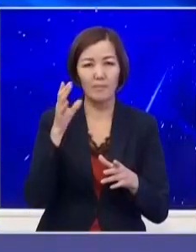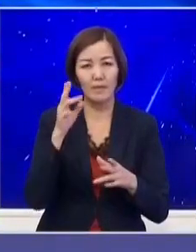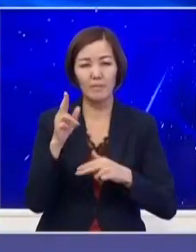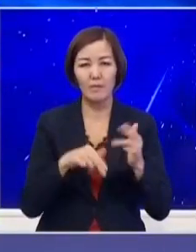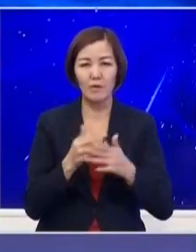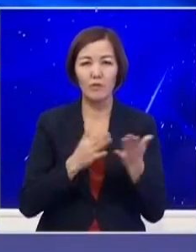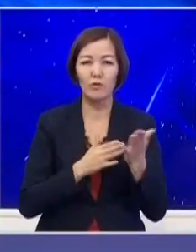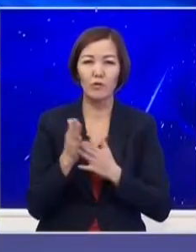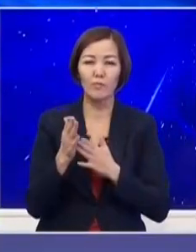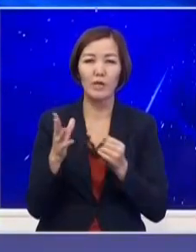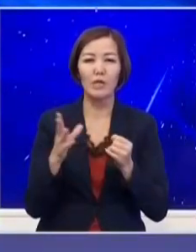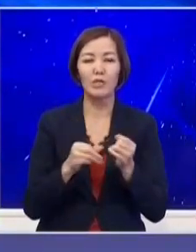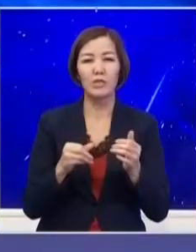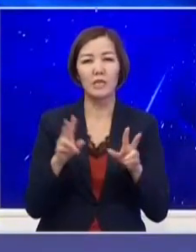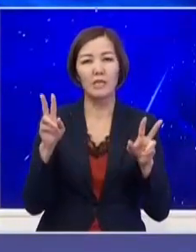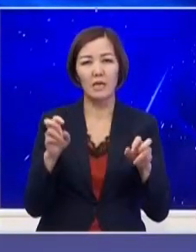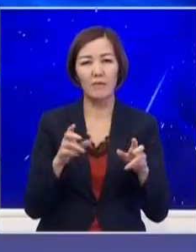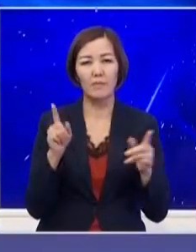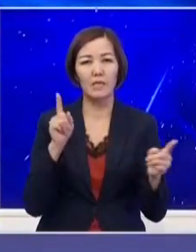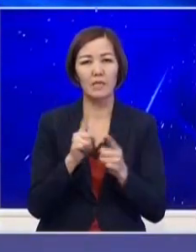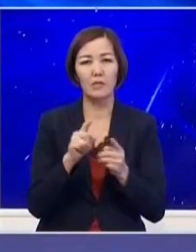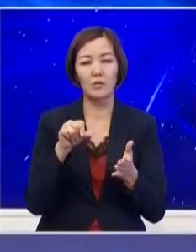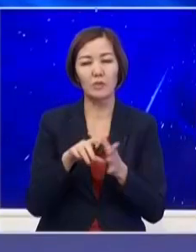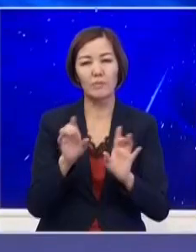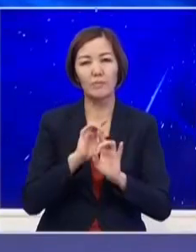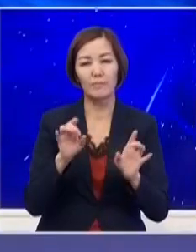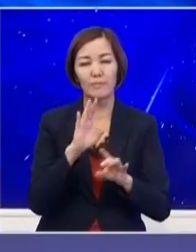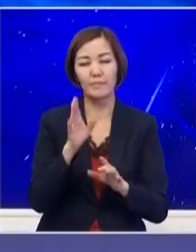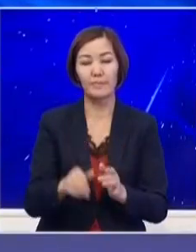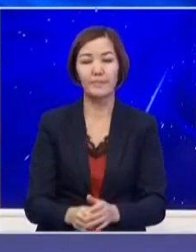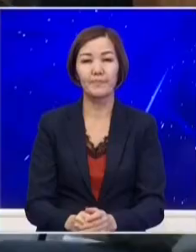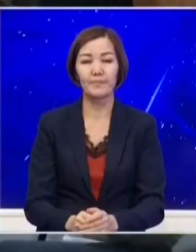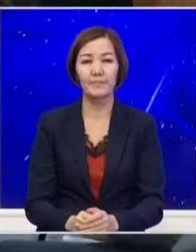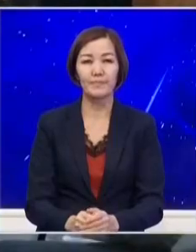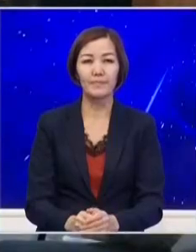инфрақұрылым салалары мен жер төңірегінде. Кездесуге қатысқан тілшіміз тарқатсын.